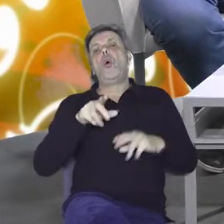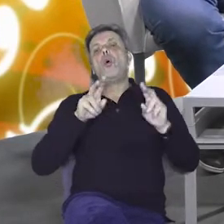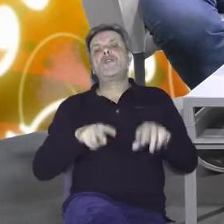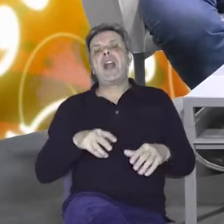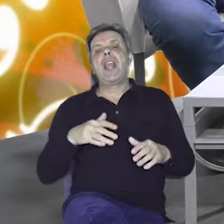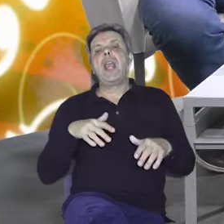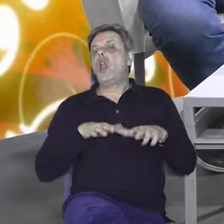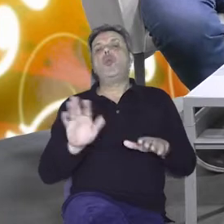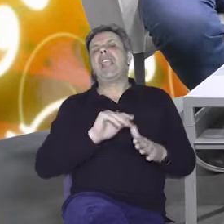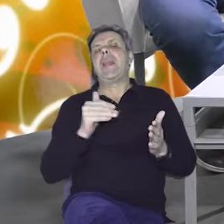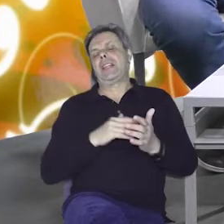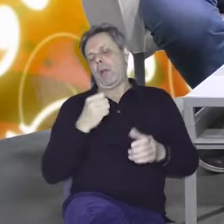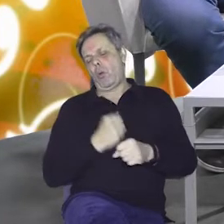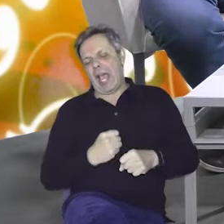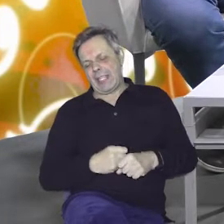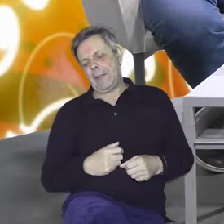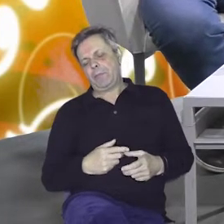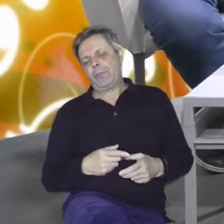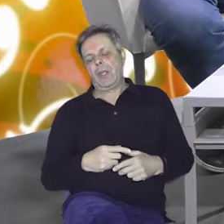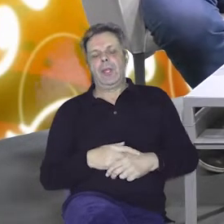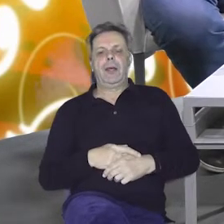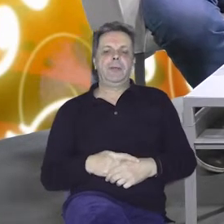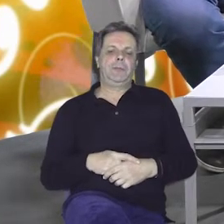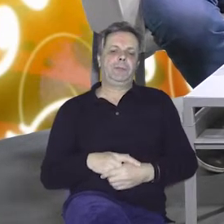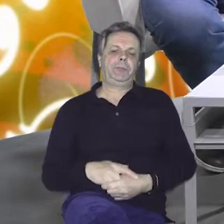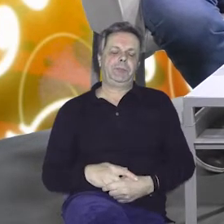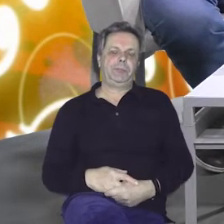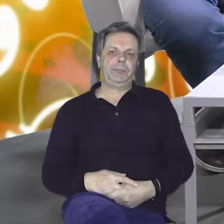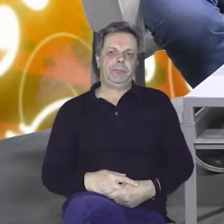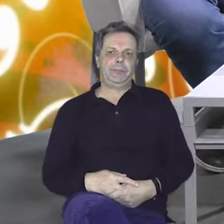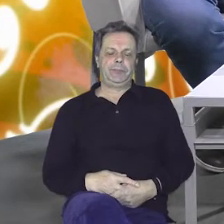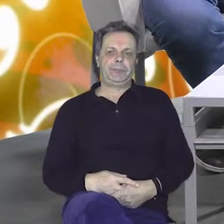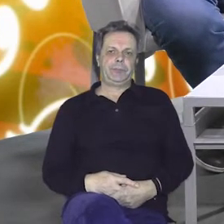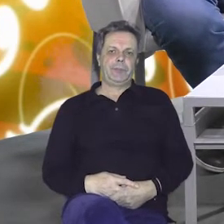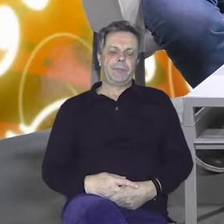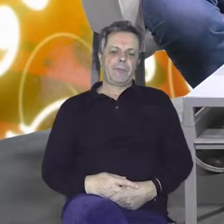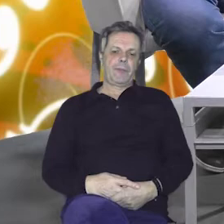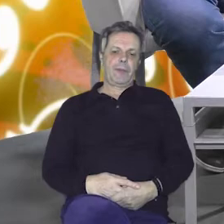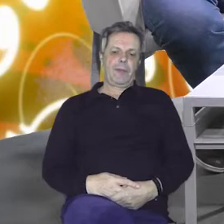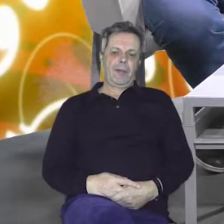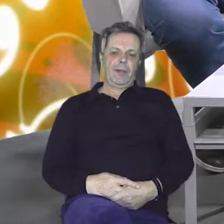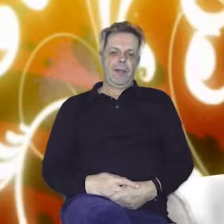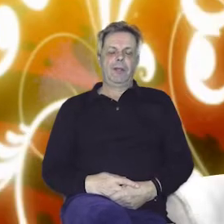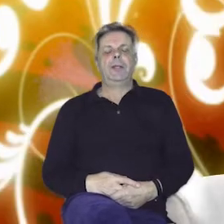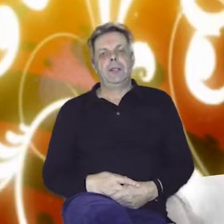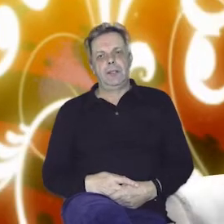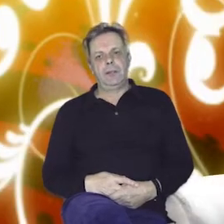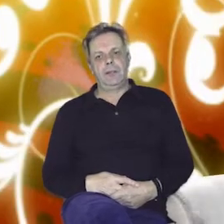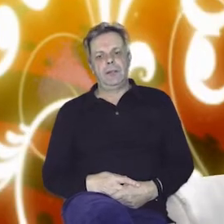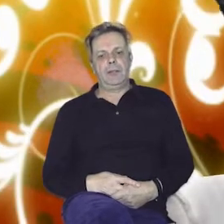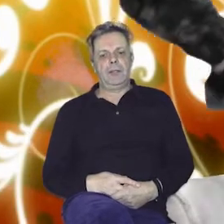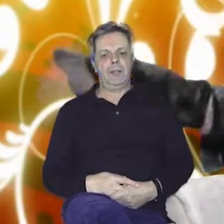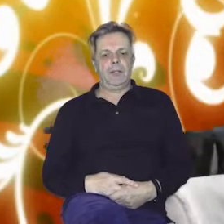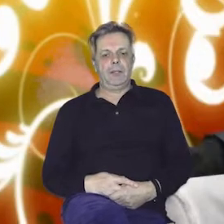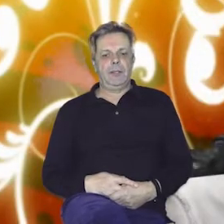trebaju raditi, tako da su to bili neke predrasude. Ali i mama je jako lijepo kad se treba izabrati profesija, zapravo glavnom liku, kroz glavni